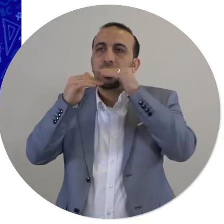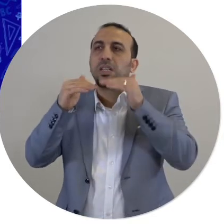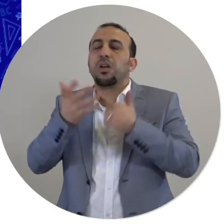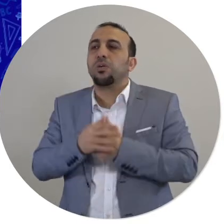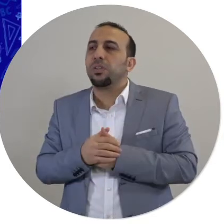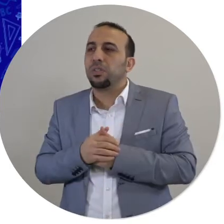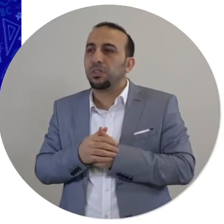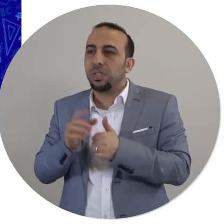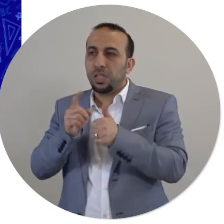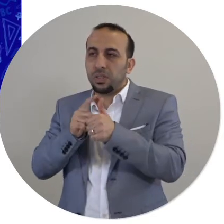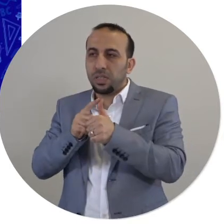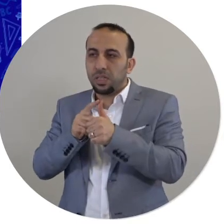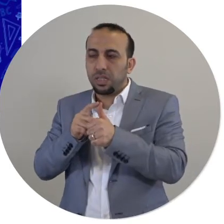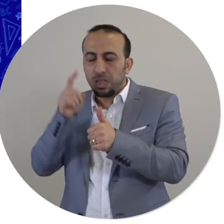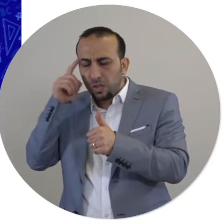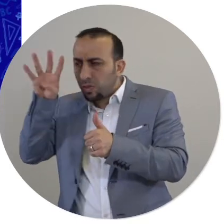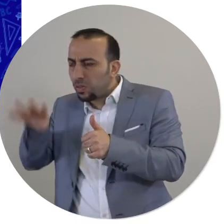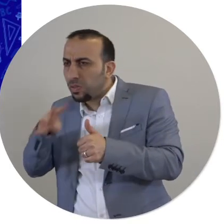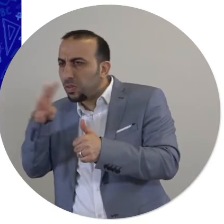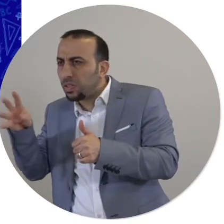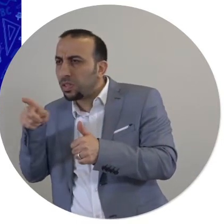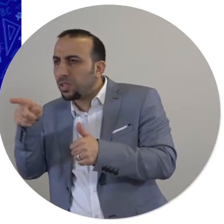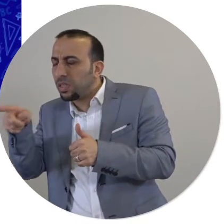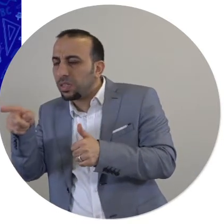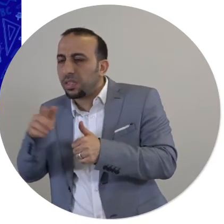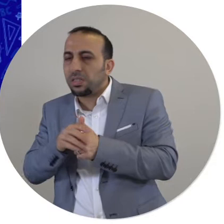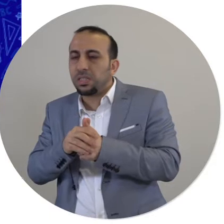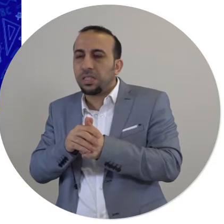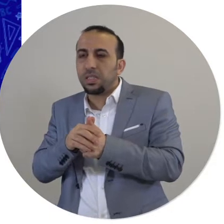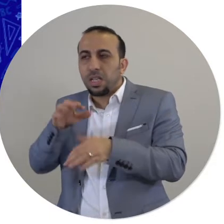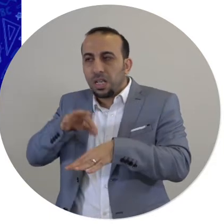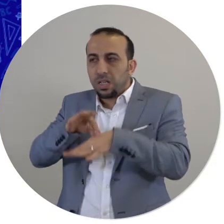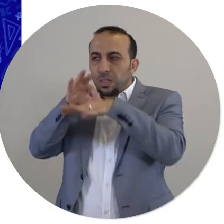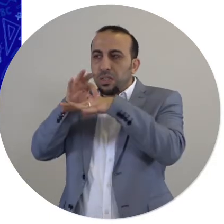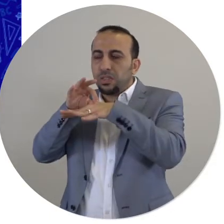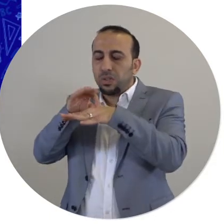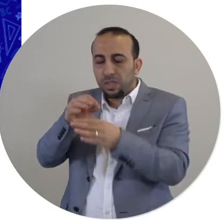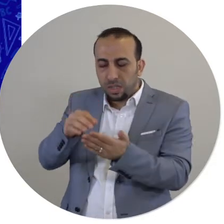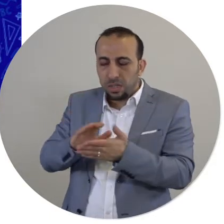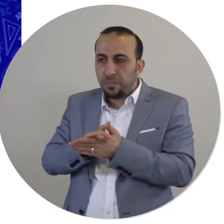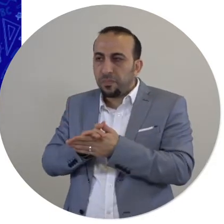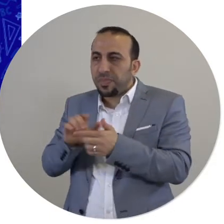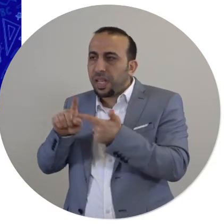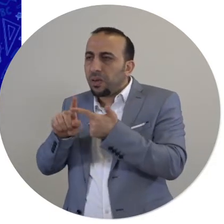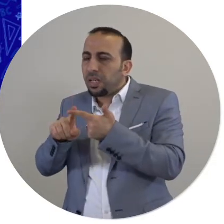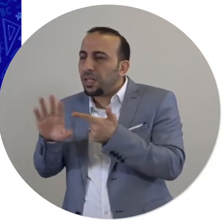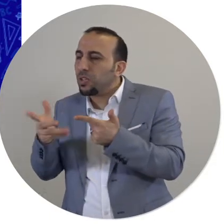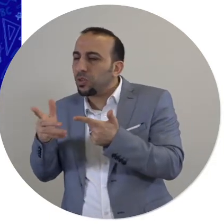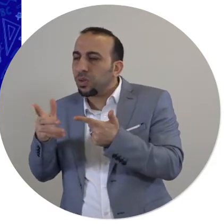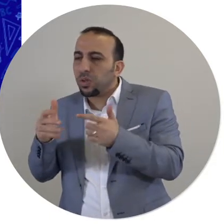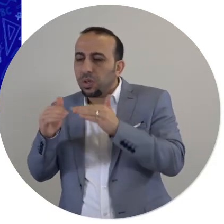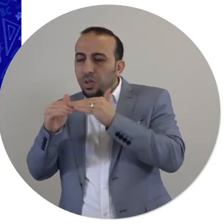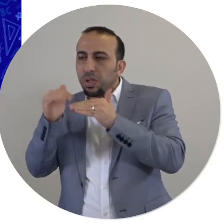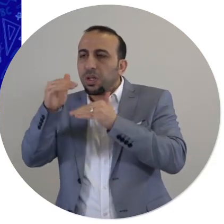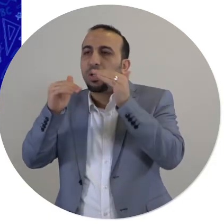بينما تكمن أهمية التركيب العمري والنوعي بأن تعتمد عليها الدول في التخطيط المستقبلي، لأن بالتأكيد لكل